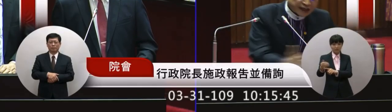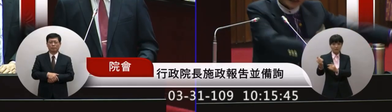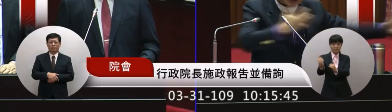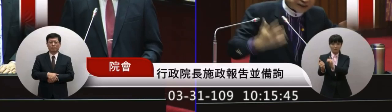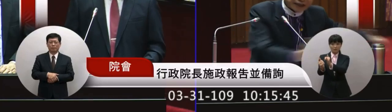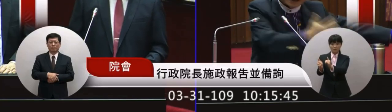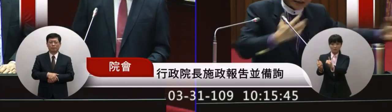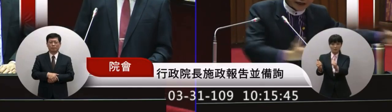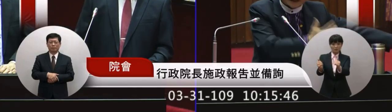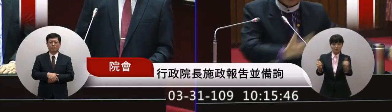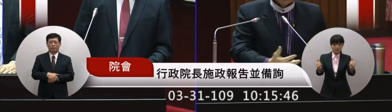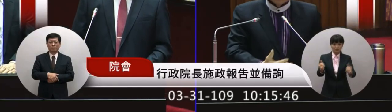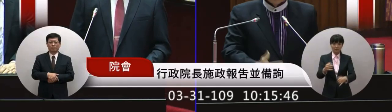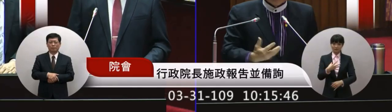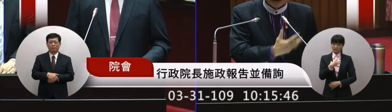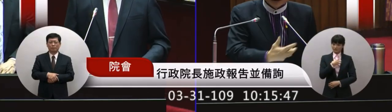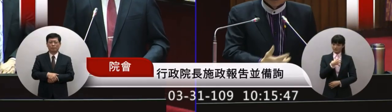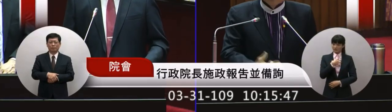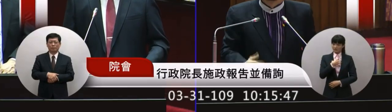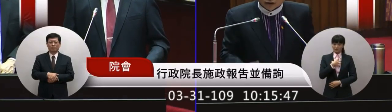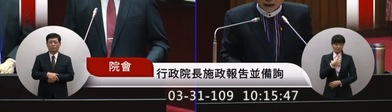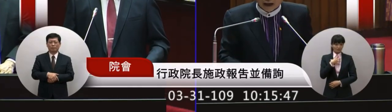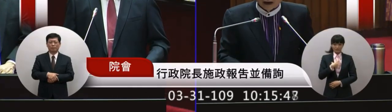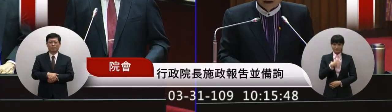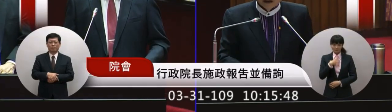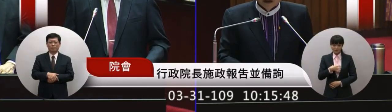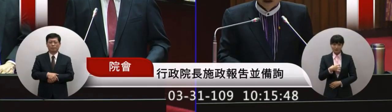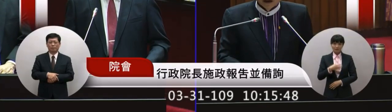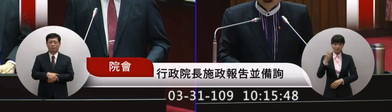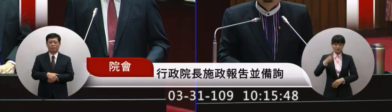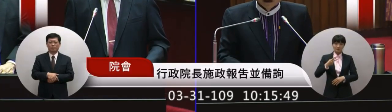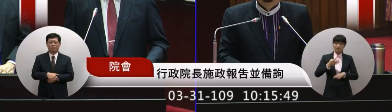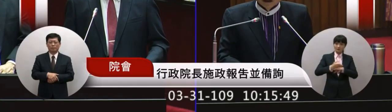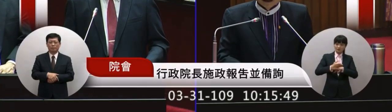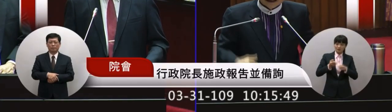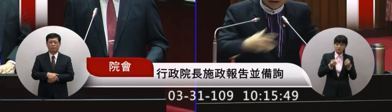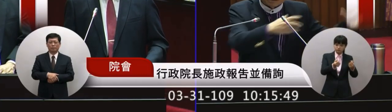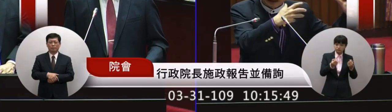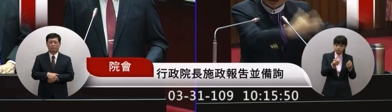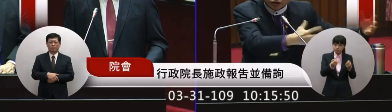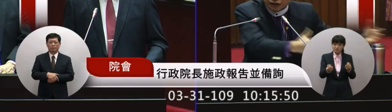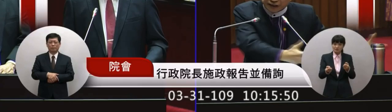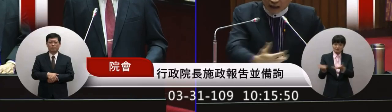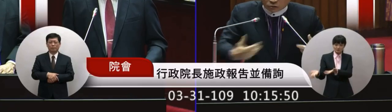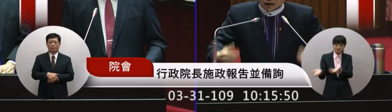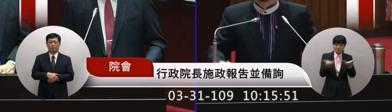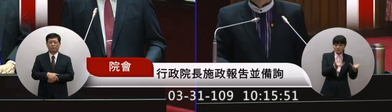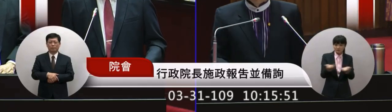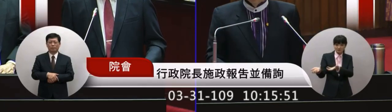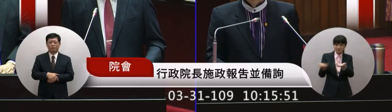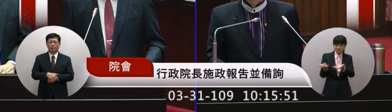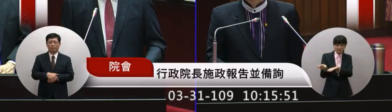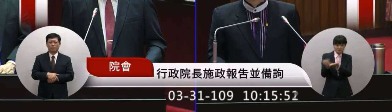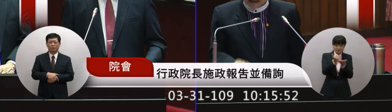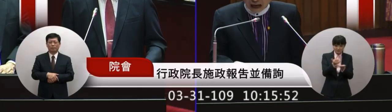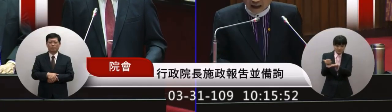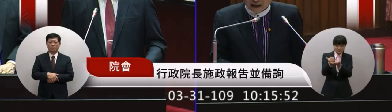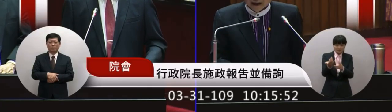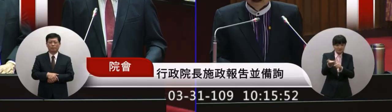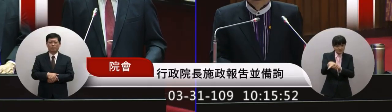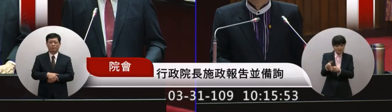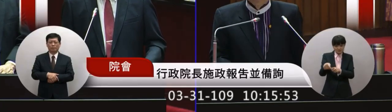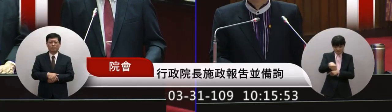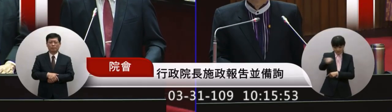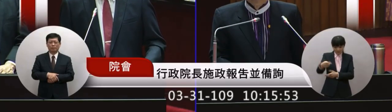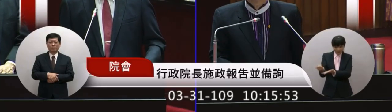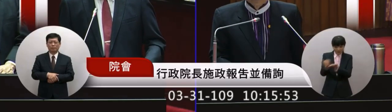尼车一台入去。医院要创啥？去把尸体载出来呢？还是安尼